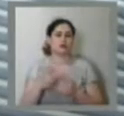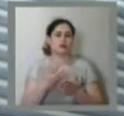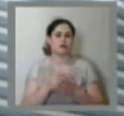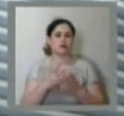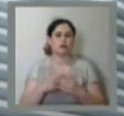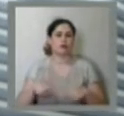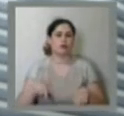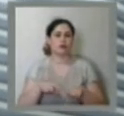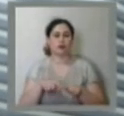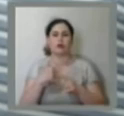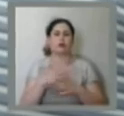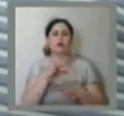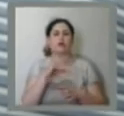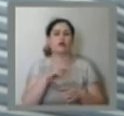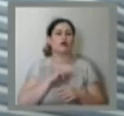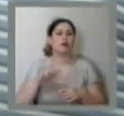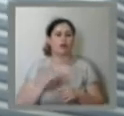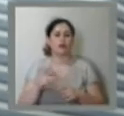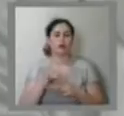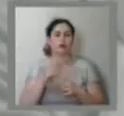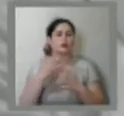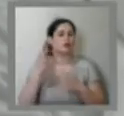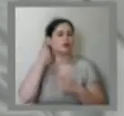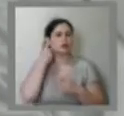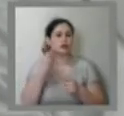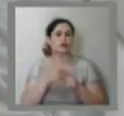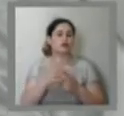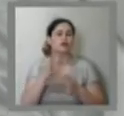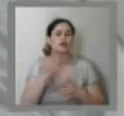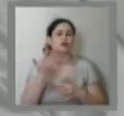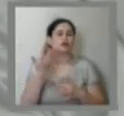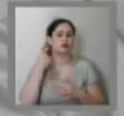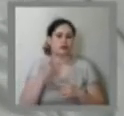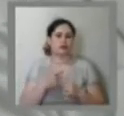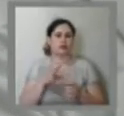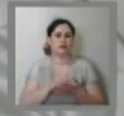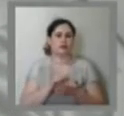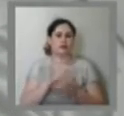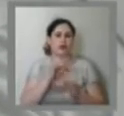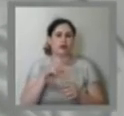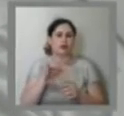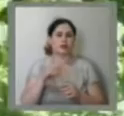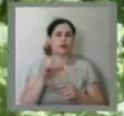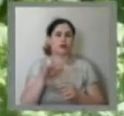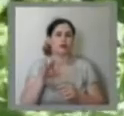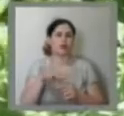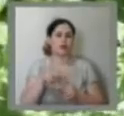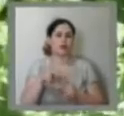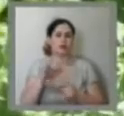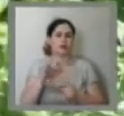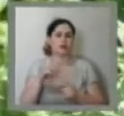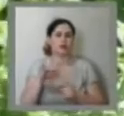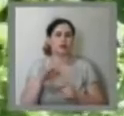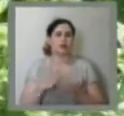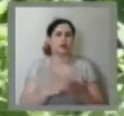Науковою роботою 15-річний дослідник захопився ще кілька років тому, говорить Лариса Василенко, методистка еколого-натуралістичного напрямку.